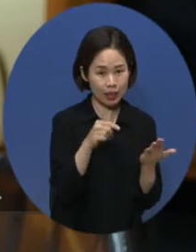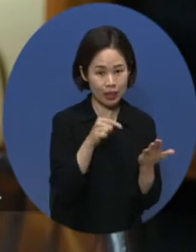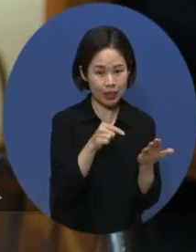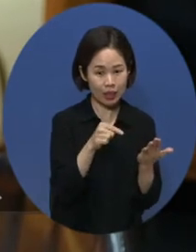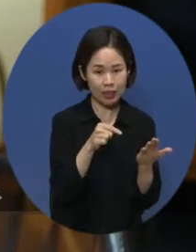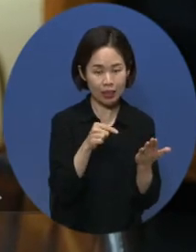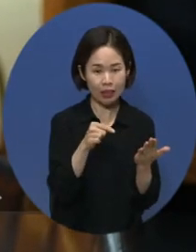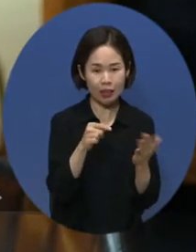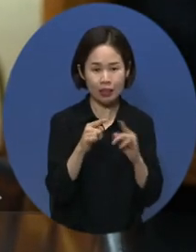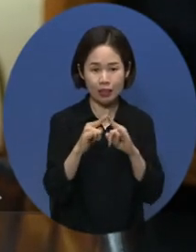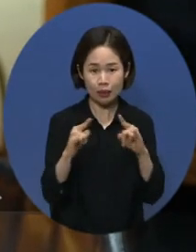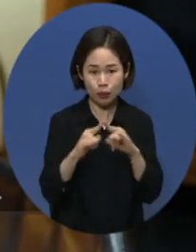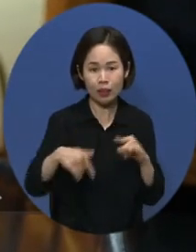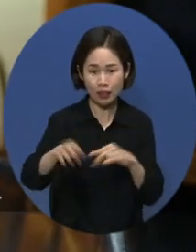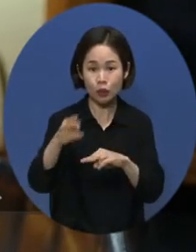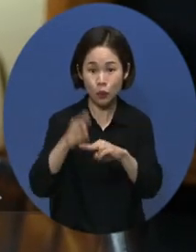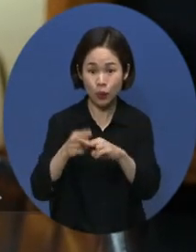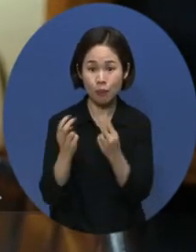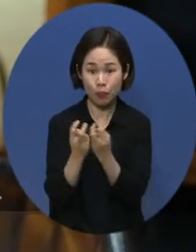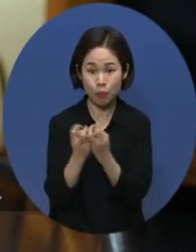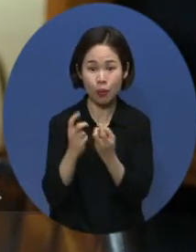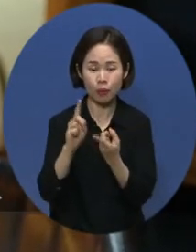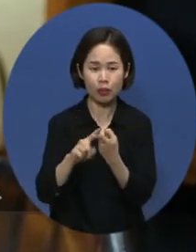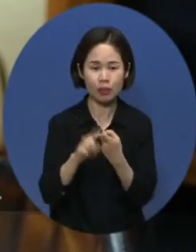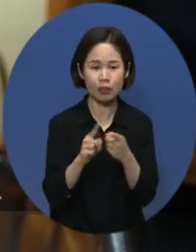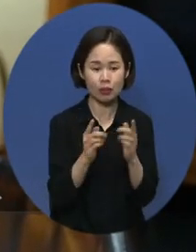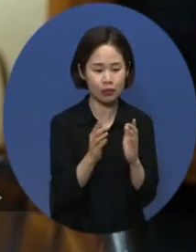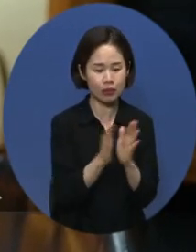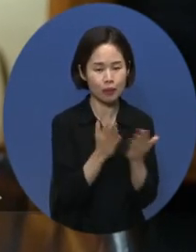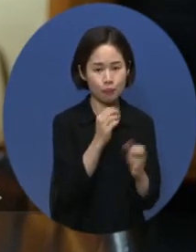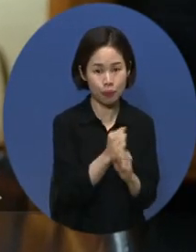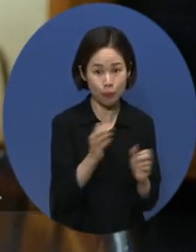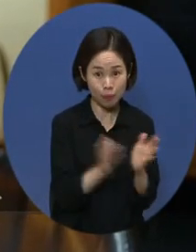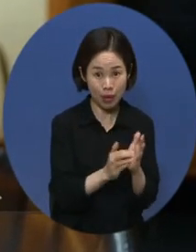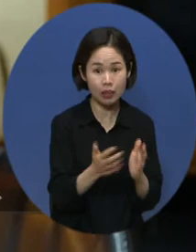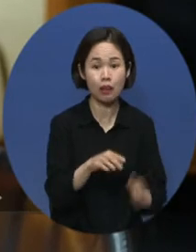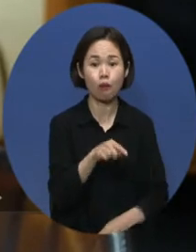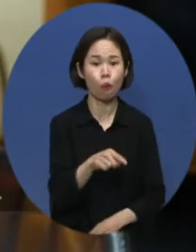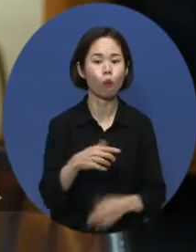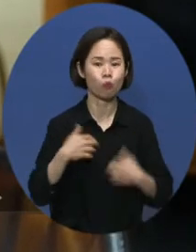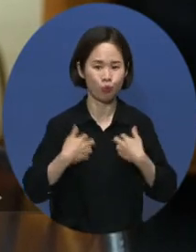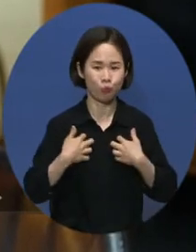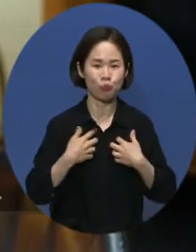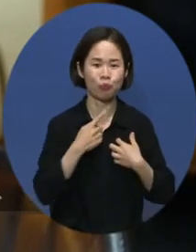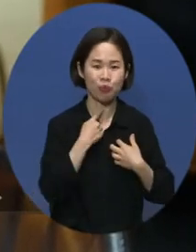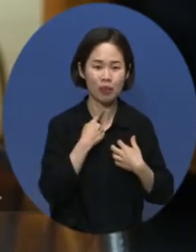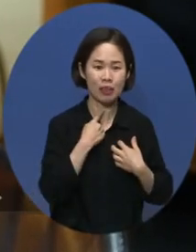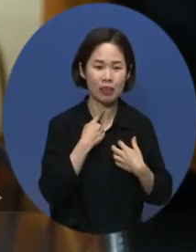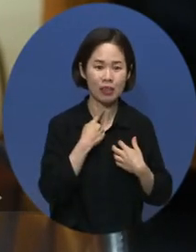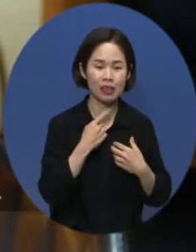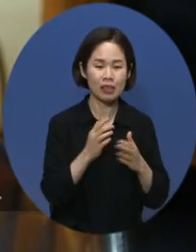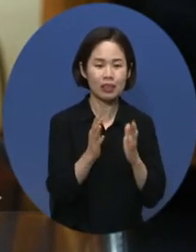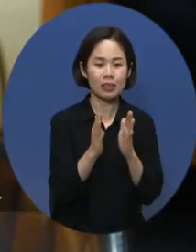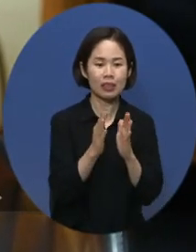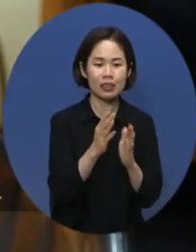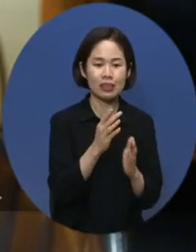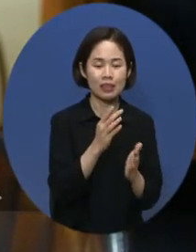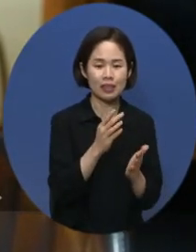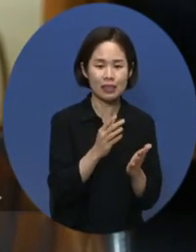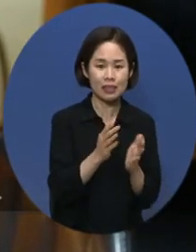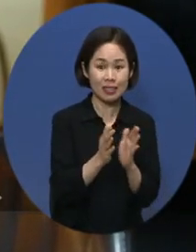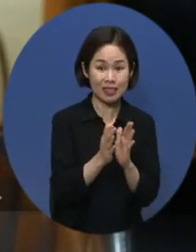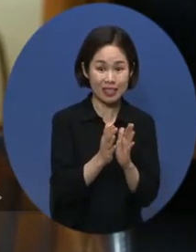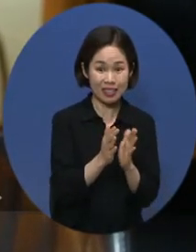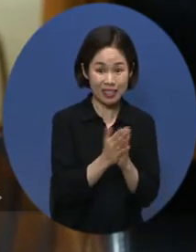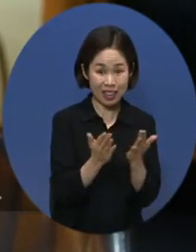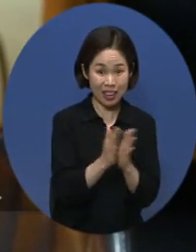만들었는데 그게 재밌었어요. 책이 나오면 쉽게